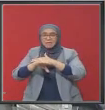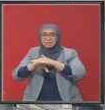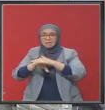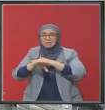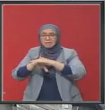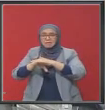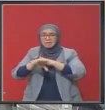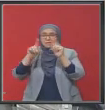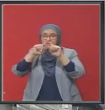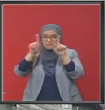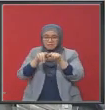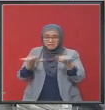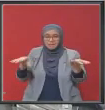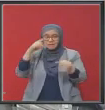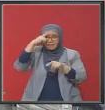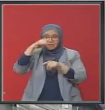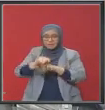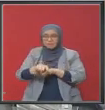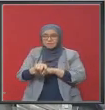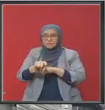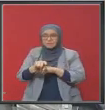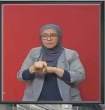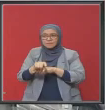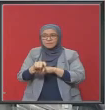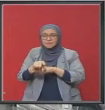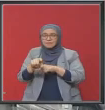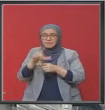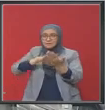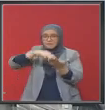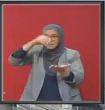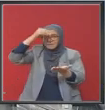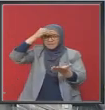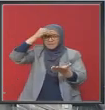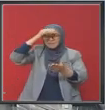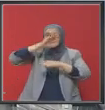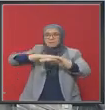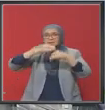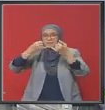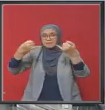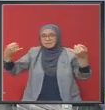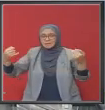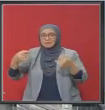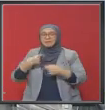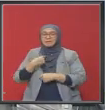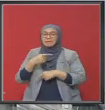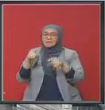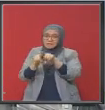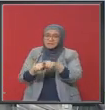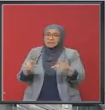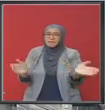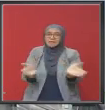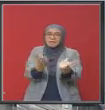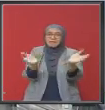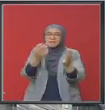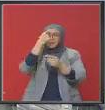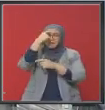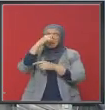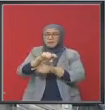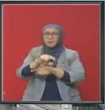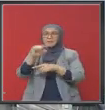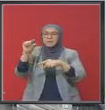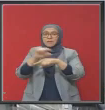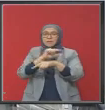Abdi Pacet kalian ataupun kepada pembelajaran atas Thailand ini juga digalakkan untuk